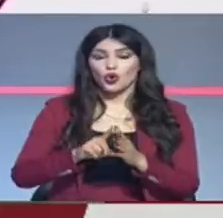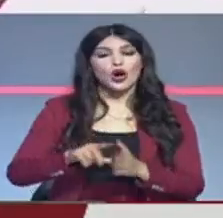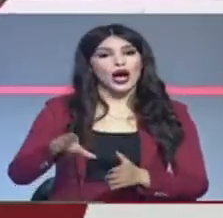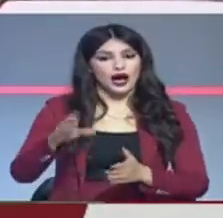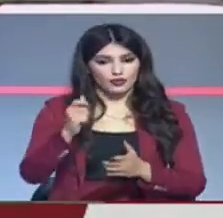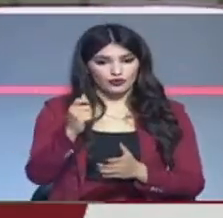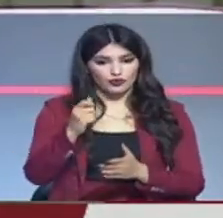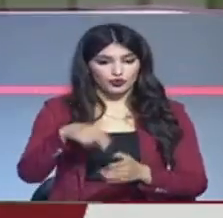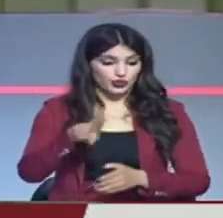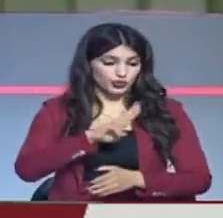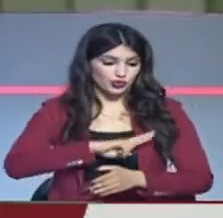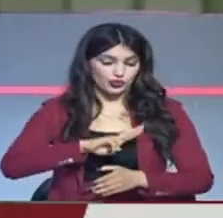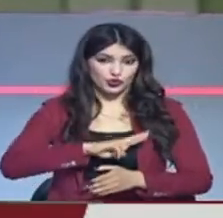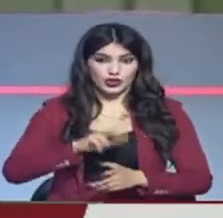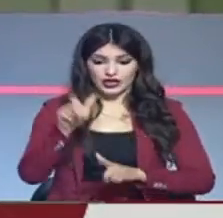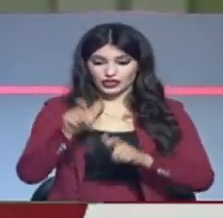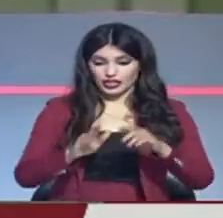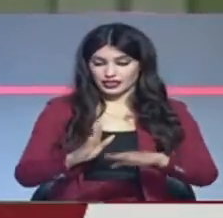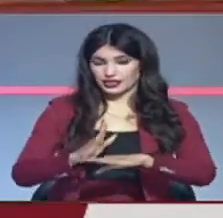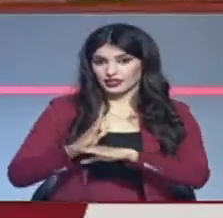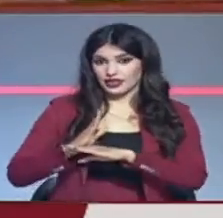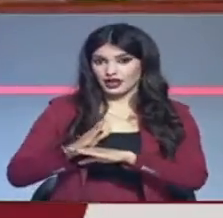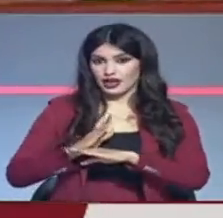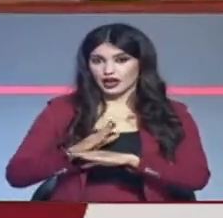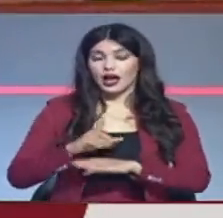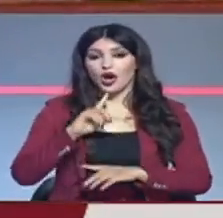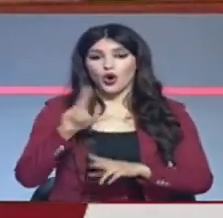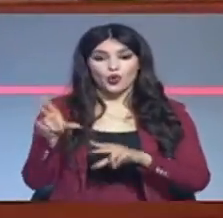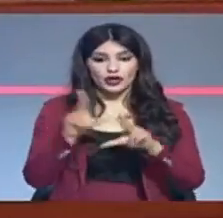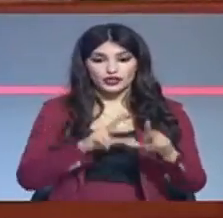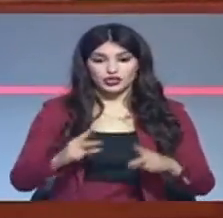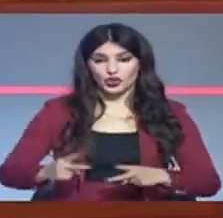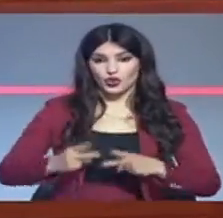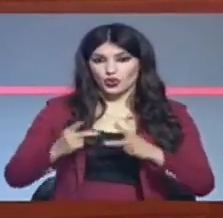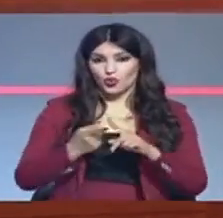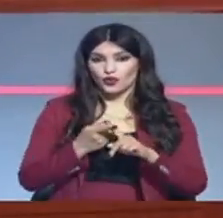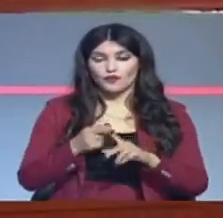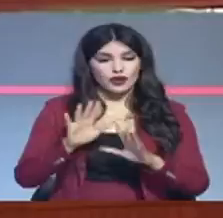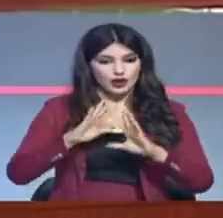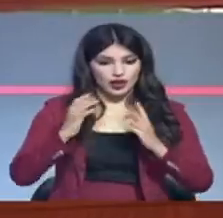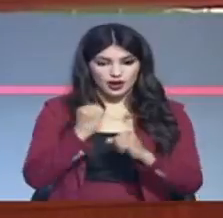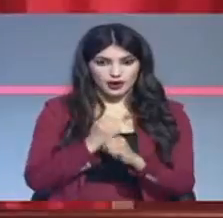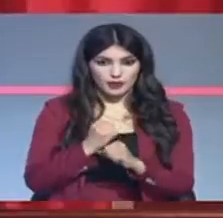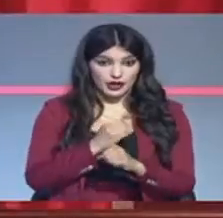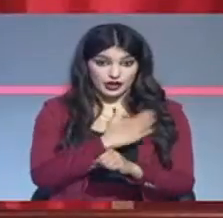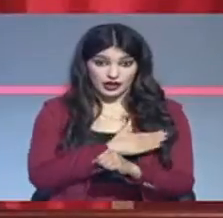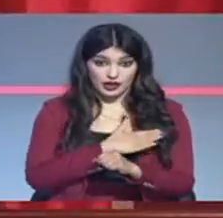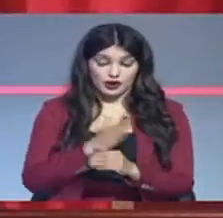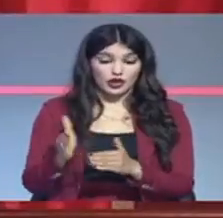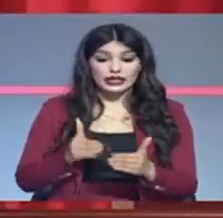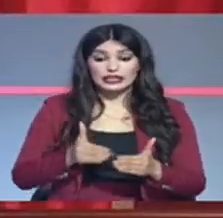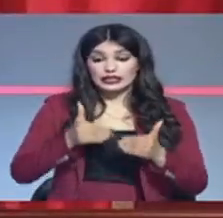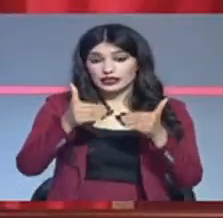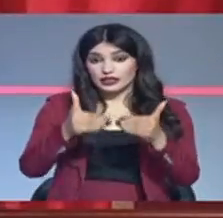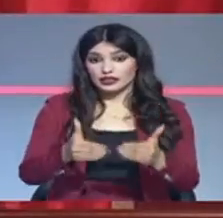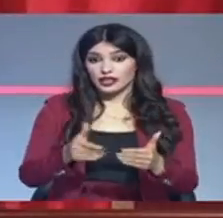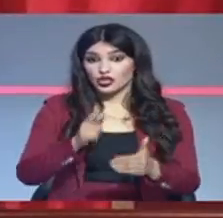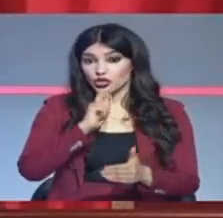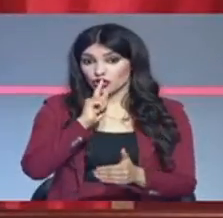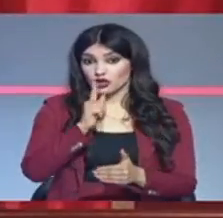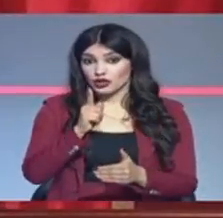المدنيه والعسكريه للتقاعد وللباقين على قيد الحياه في القطاع العموميه التاجيل اقرا اقرا